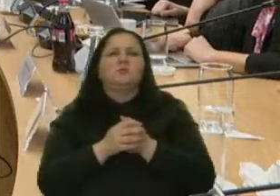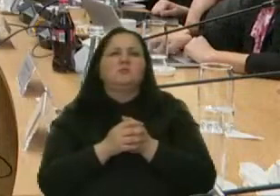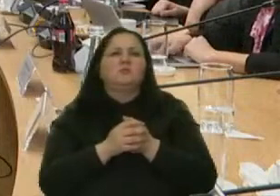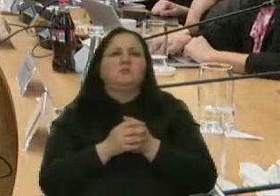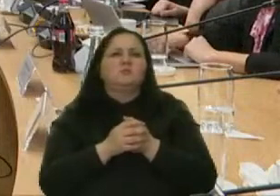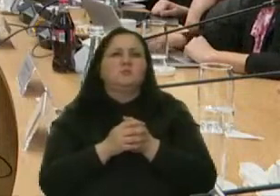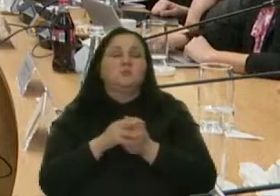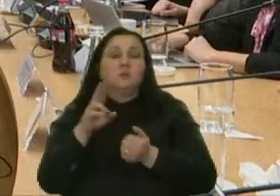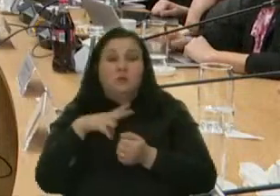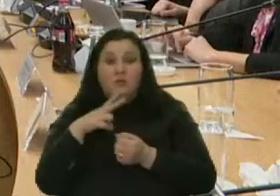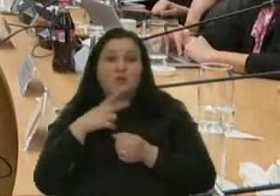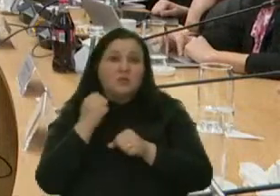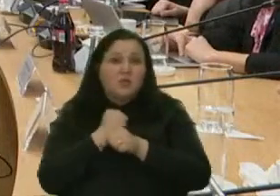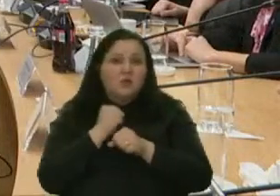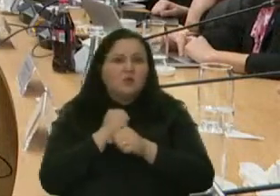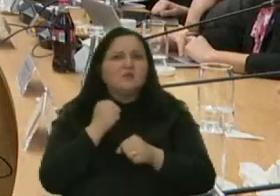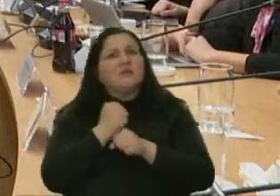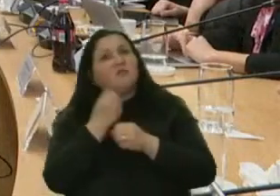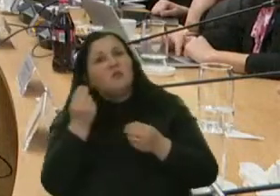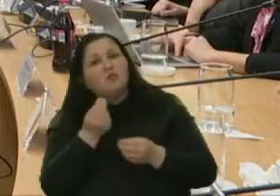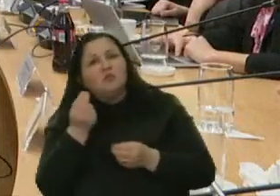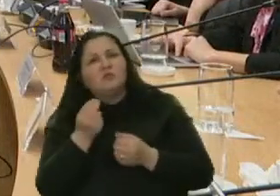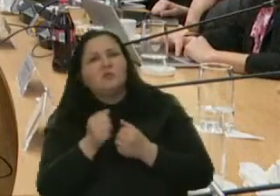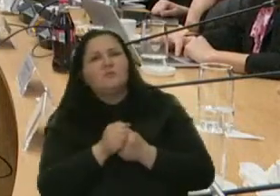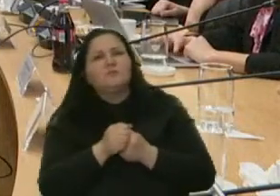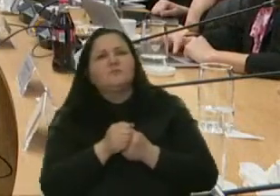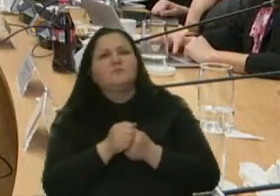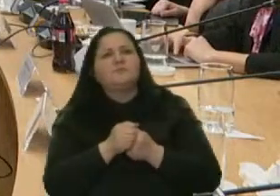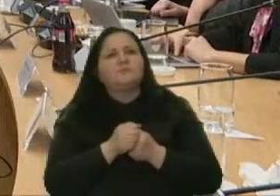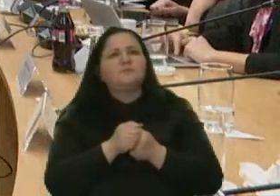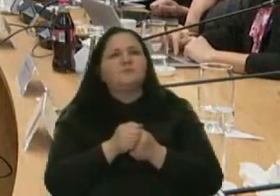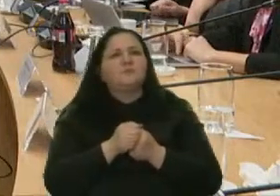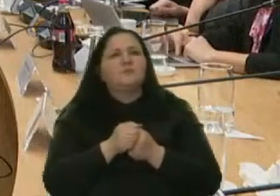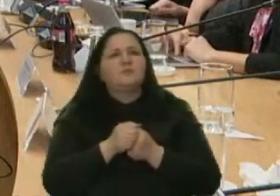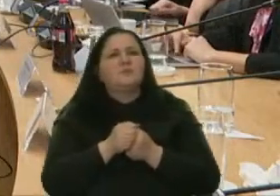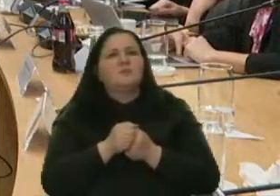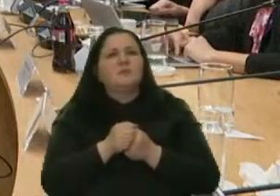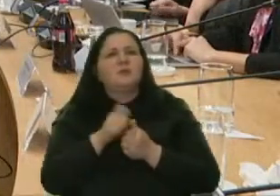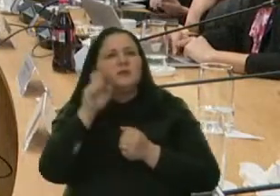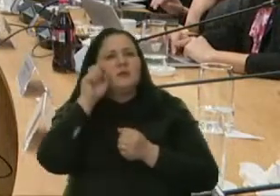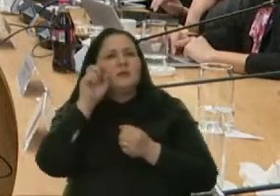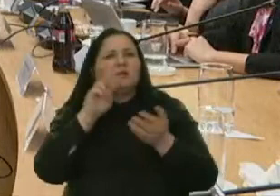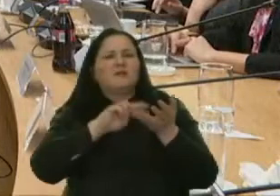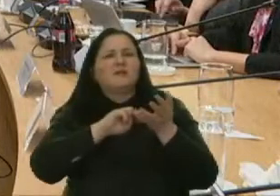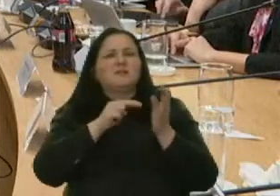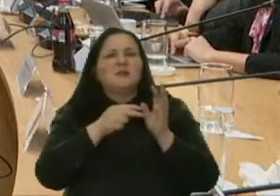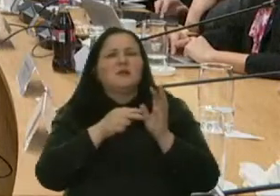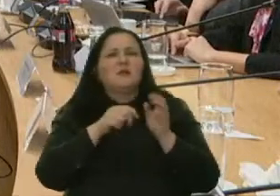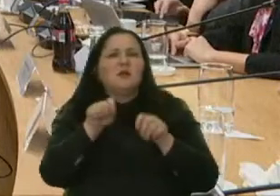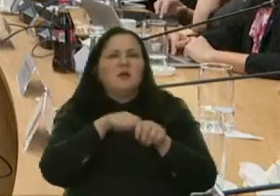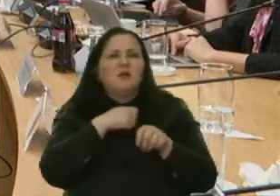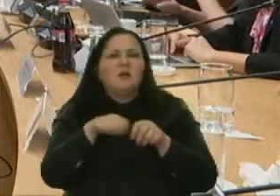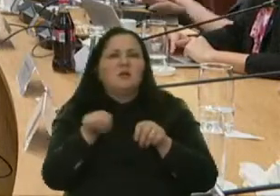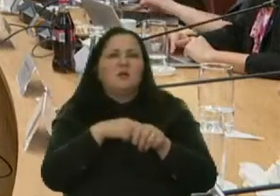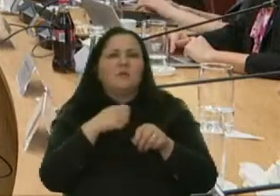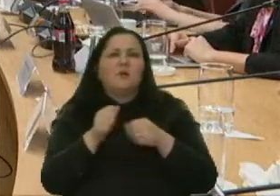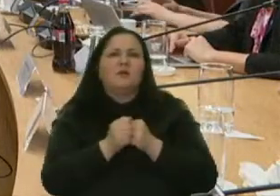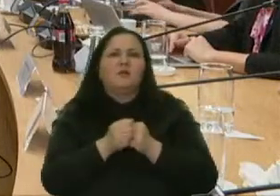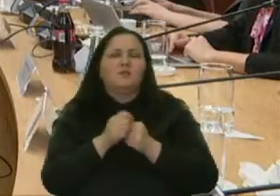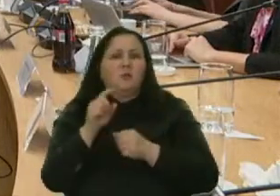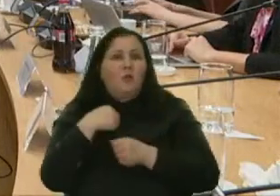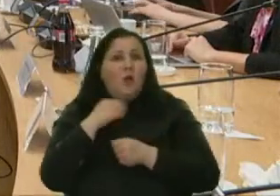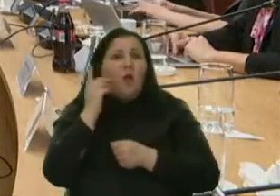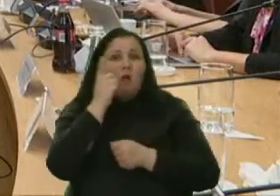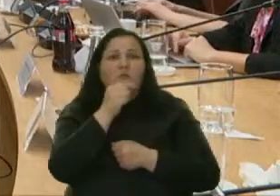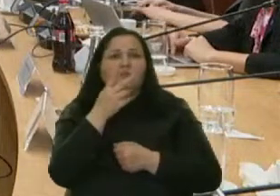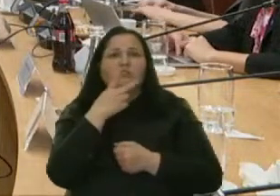este în lucru S a făcut nu s a făcut domnul mătușan cred că deja trebuie s o reparăm așa cu ghil Eu sincer tot am trecut și n am văzut o